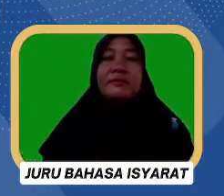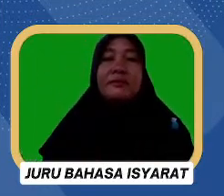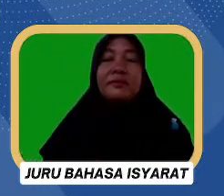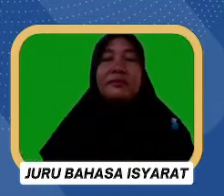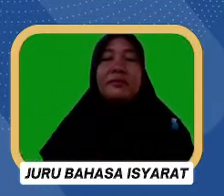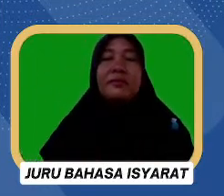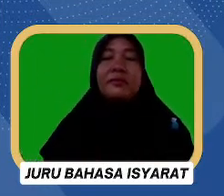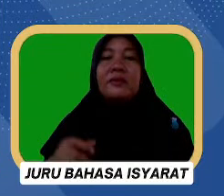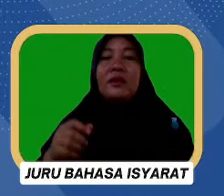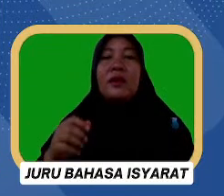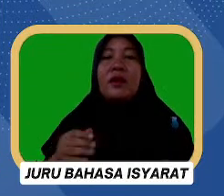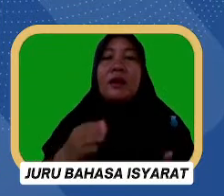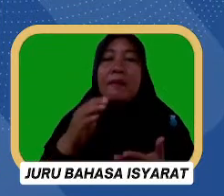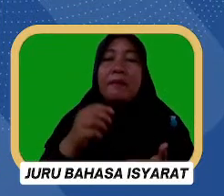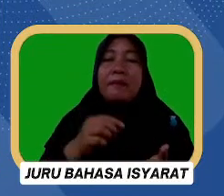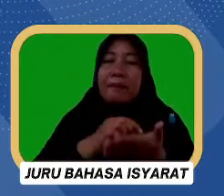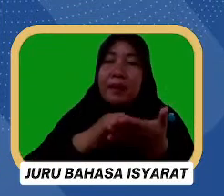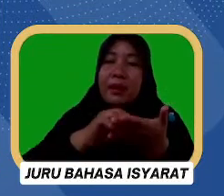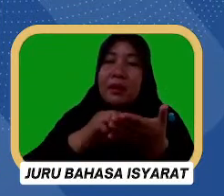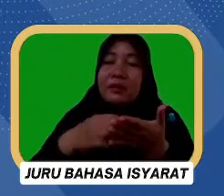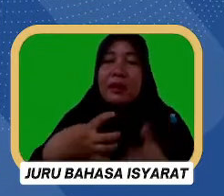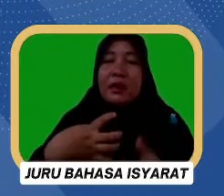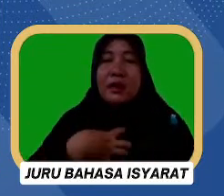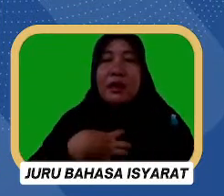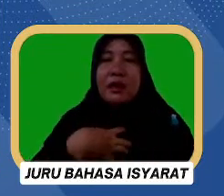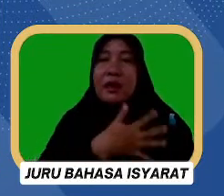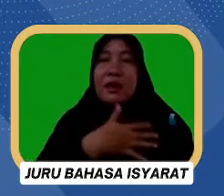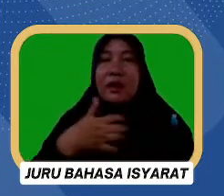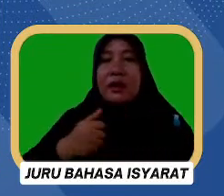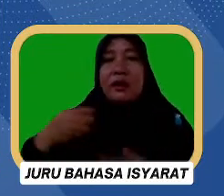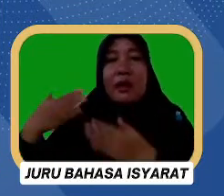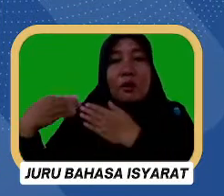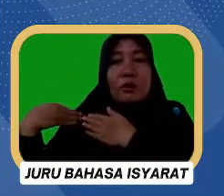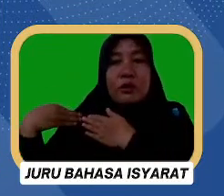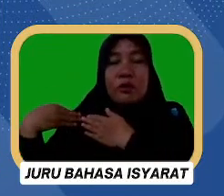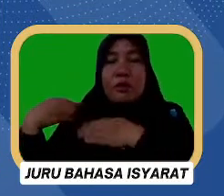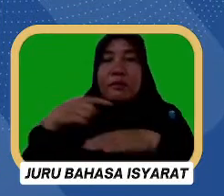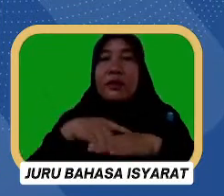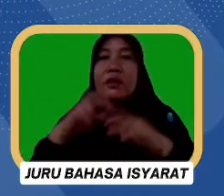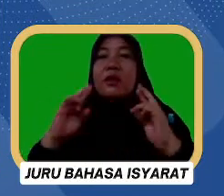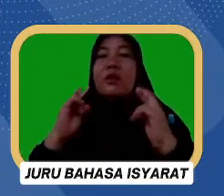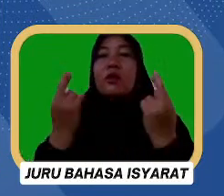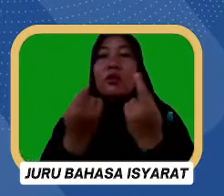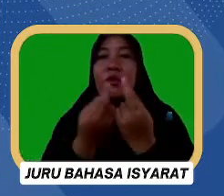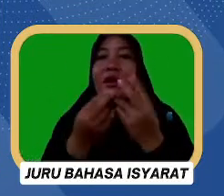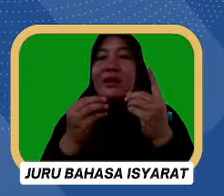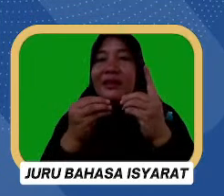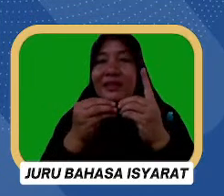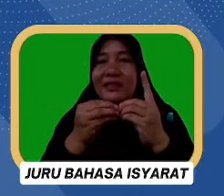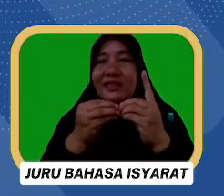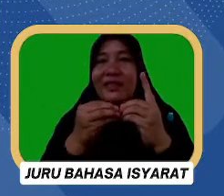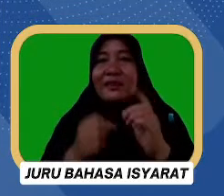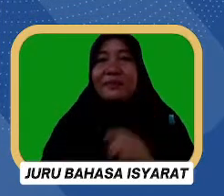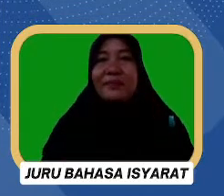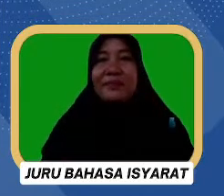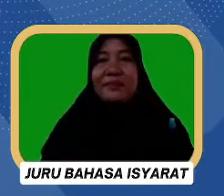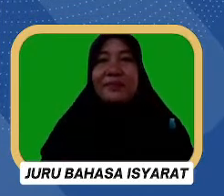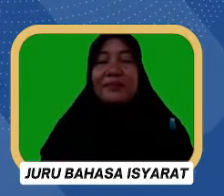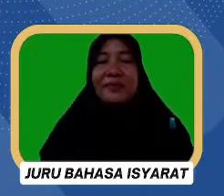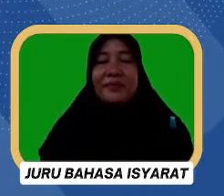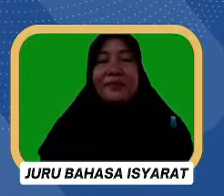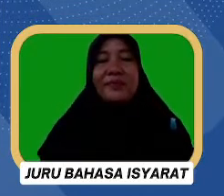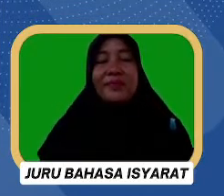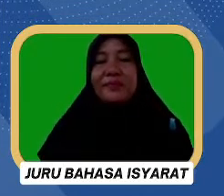belajar hak dan tanggung jawab di ruang digital ya teman-teman ya. Dan baik teman-teman semua, rasanya tidak afdol ya